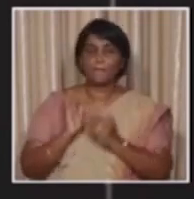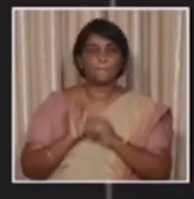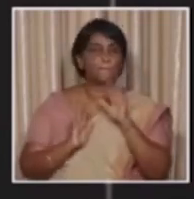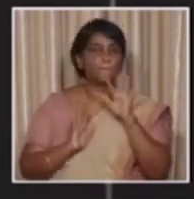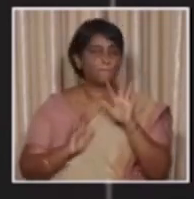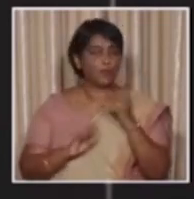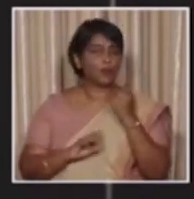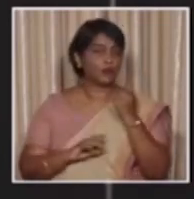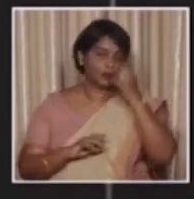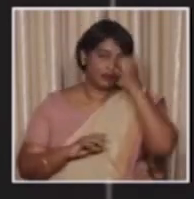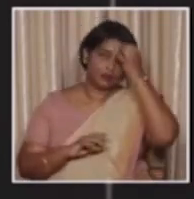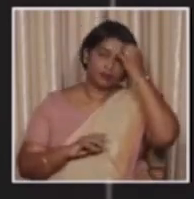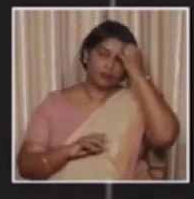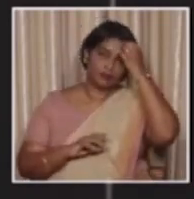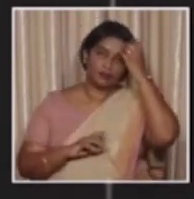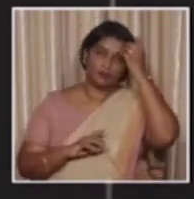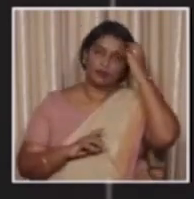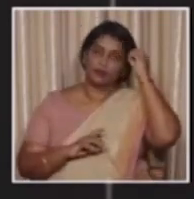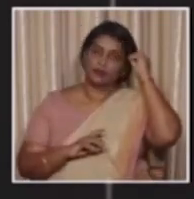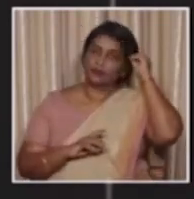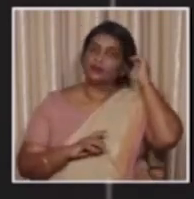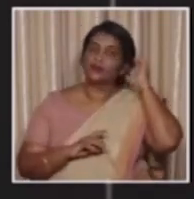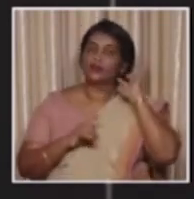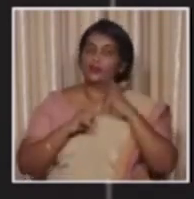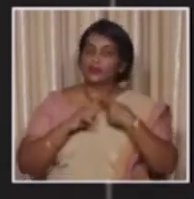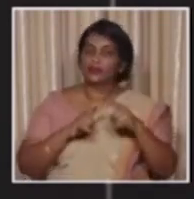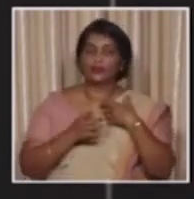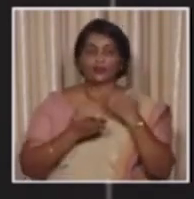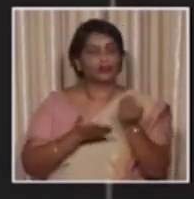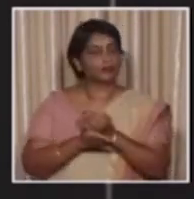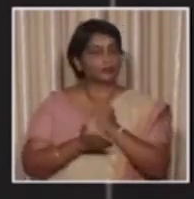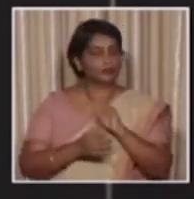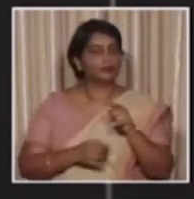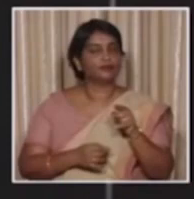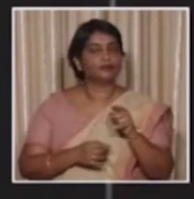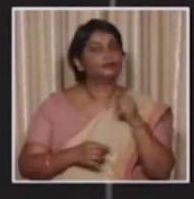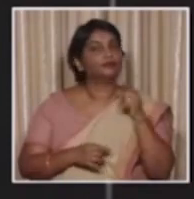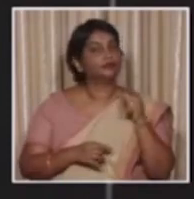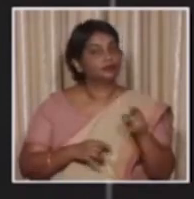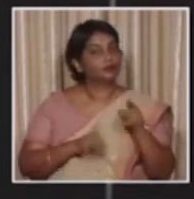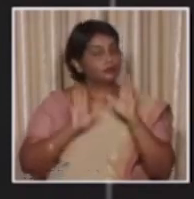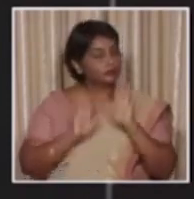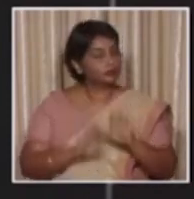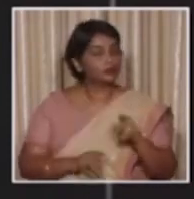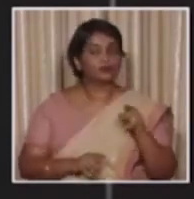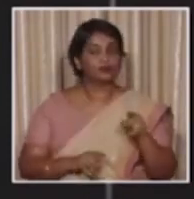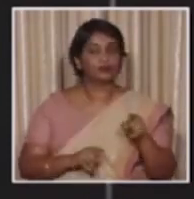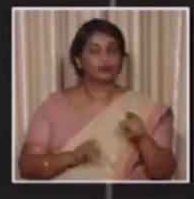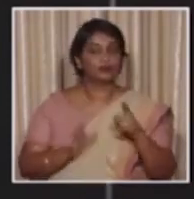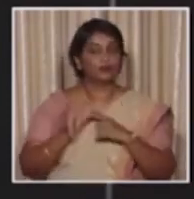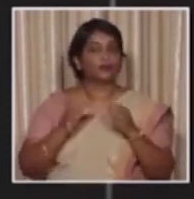மூலதன செலவின தொகை மட்டும்தான் ஒதுக்கப்பட்டிருக்கின்றது. அவ்வாறாயின்